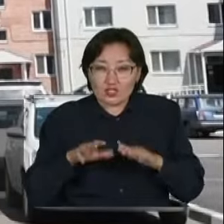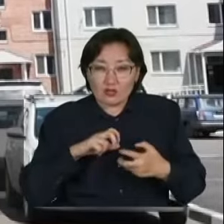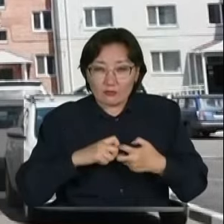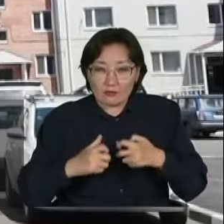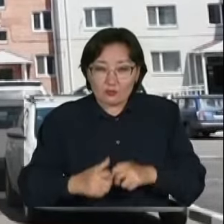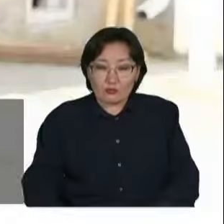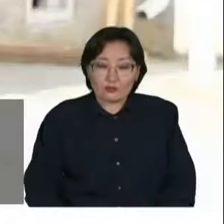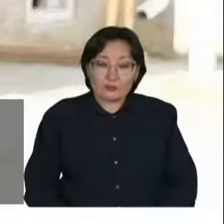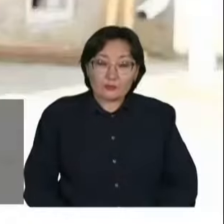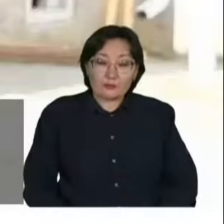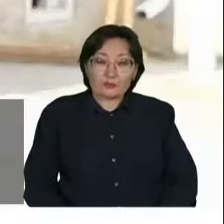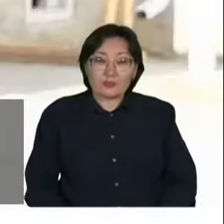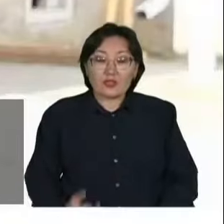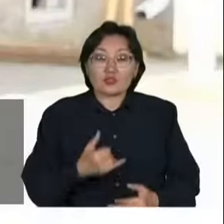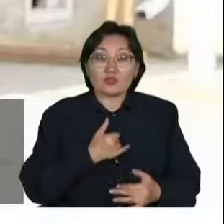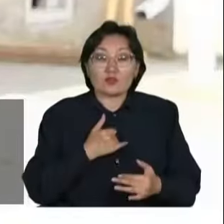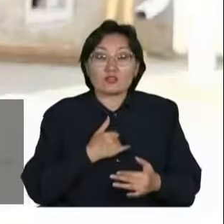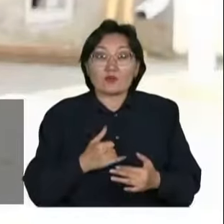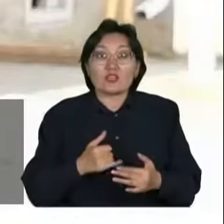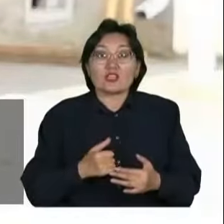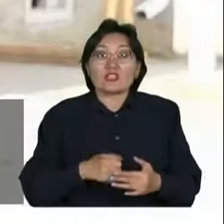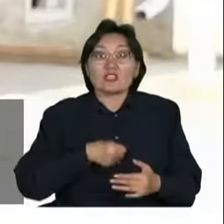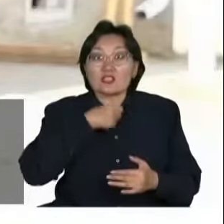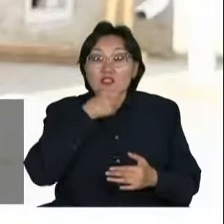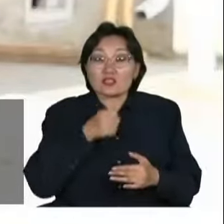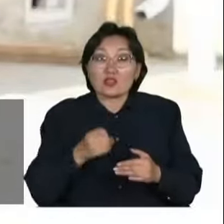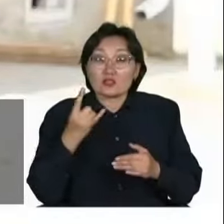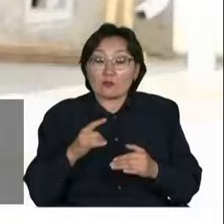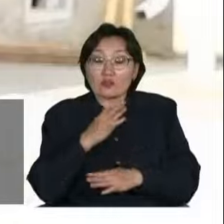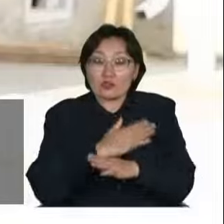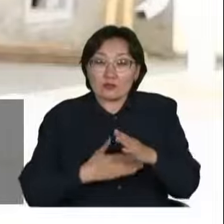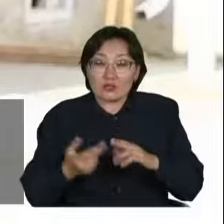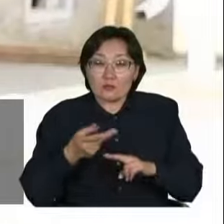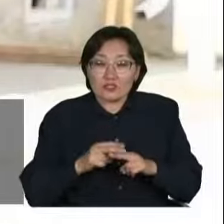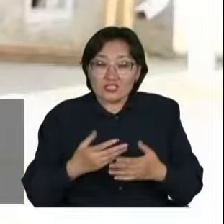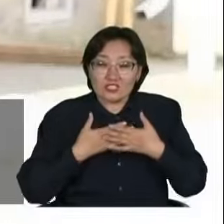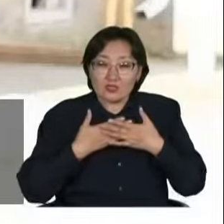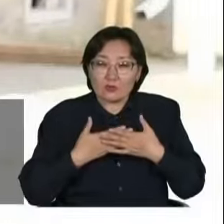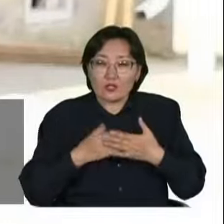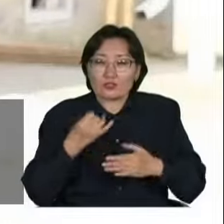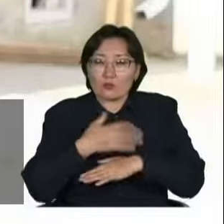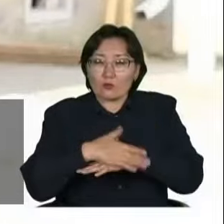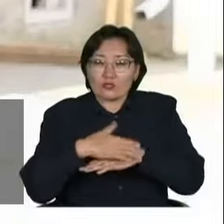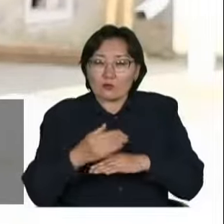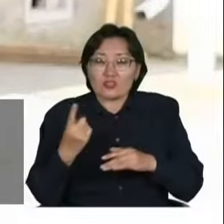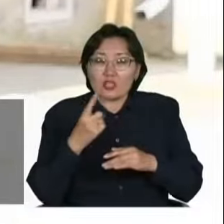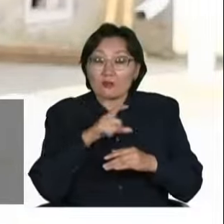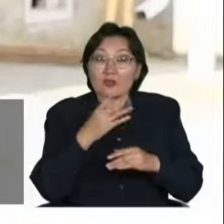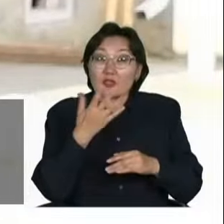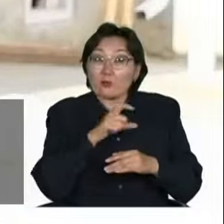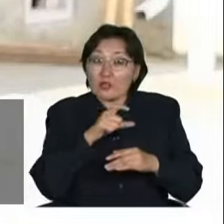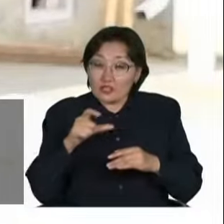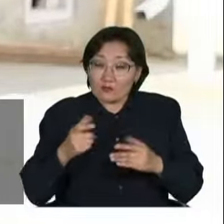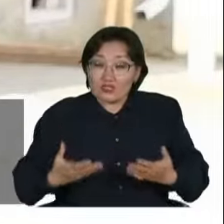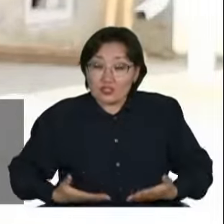проблему. Вот у меня старший инвалид, мы с этим дышим. И на улице. Мы вот на пятом этаже, все равно